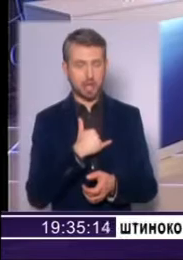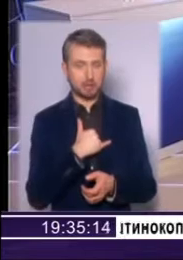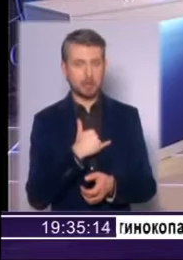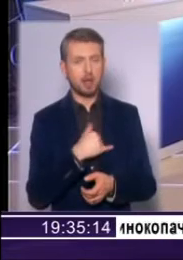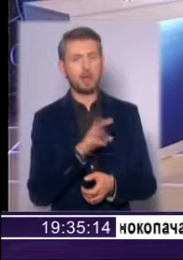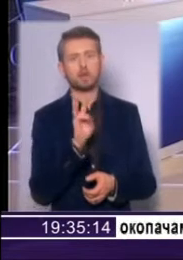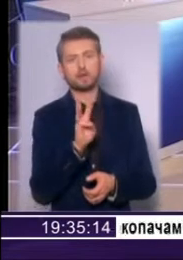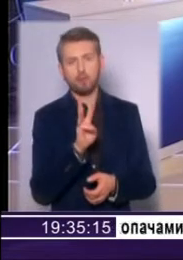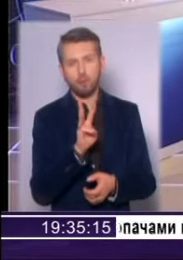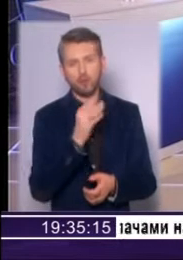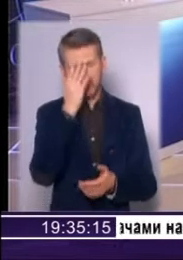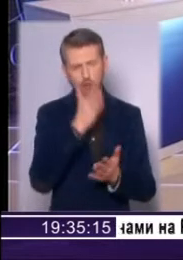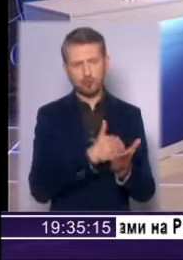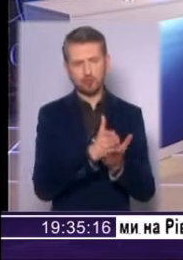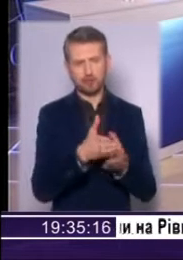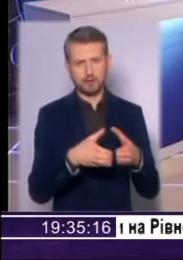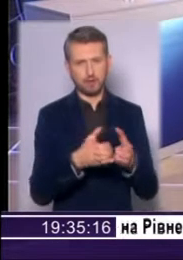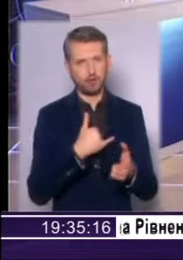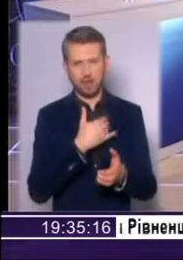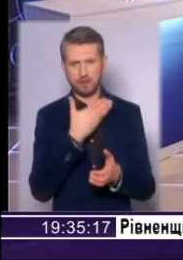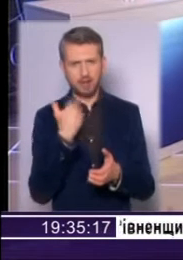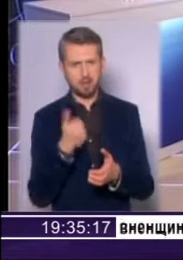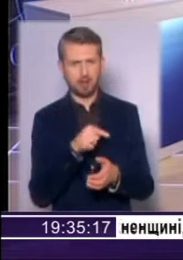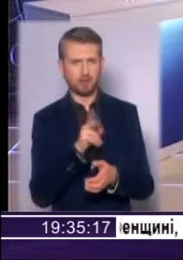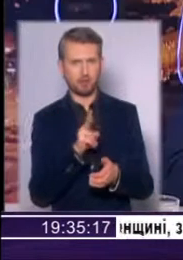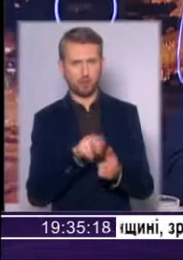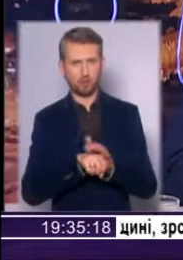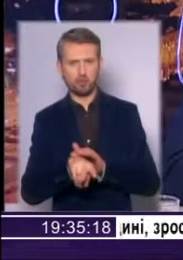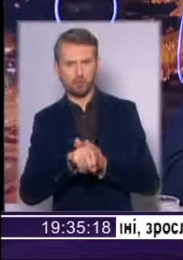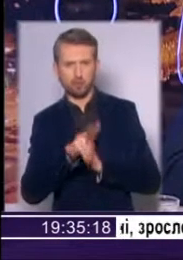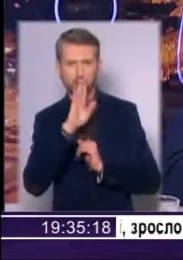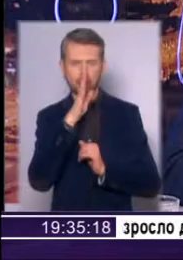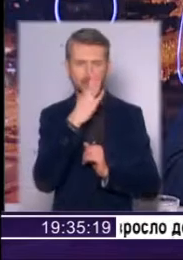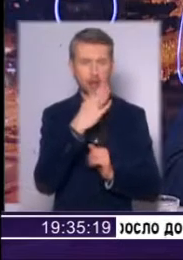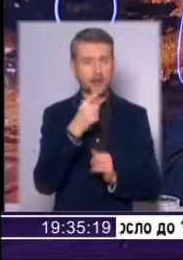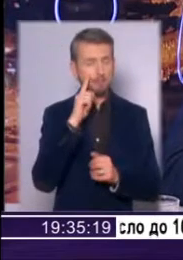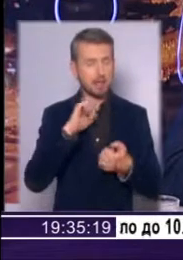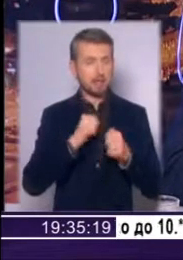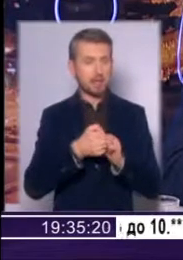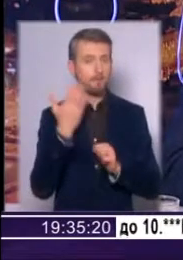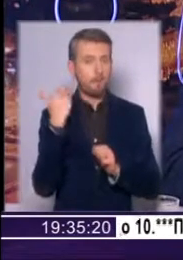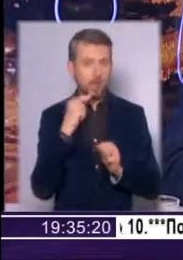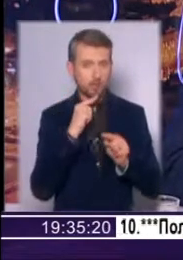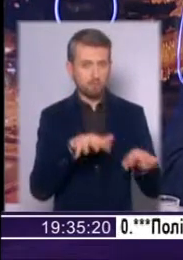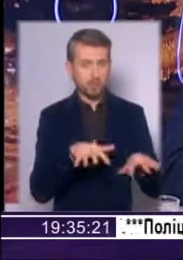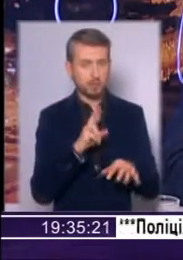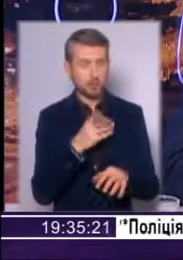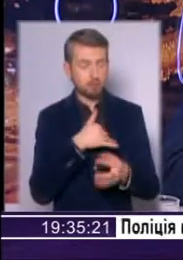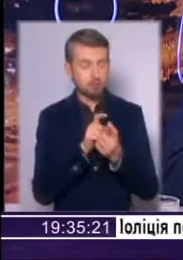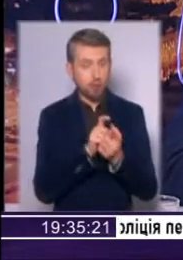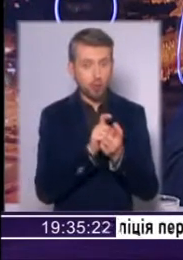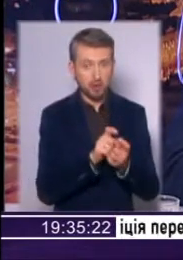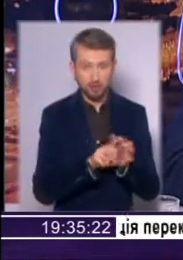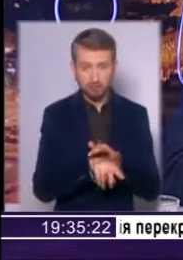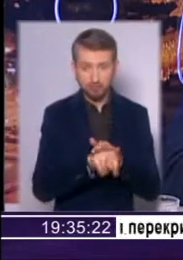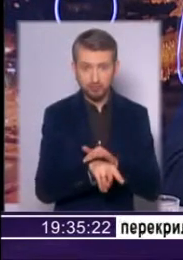«Свобода» є ідеологічна сила. У нас немає тушок і не було. Ви пам'ятаєте, в попередньому парламенті, як ми боролися з тушками в інших фракціях, тобто «Свобода» не мала жодної.